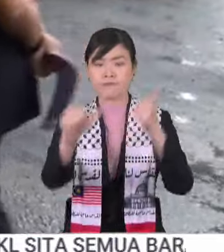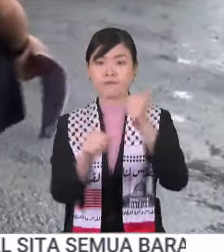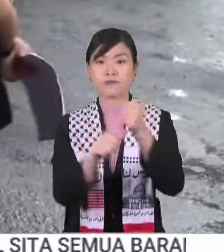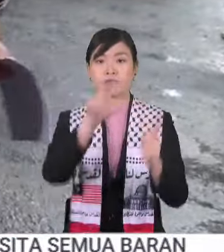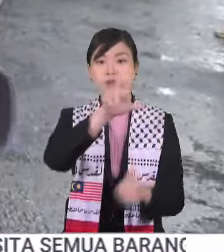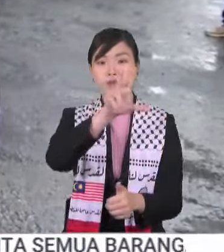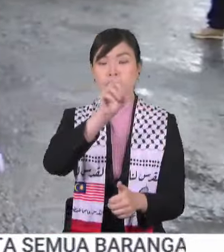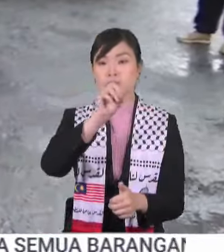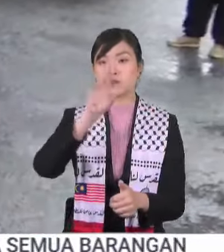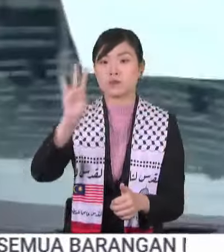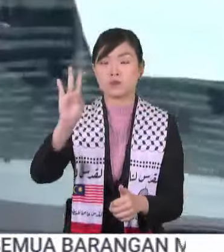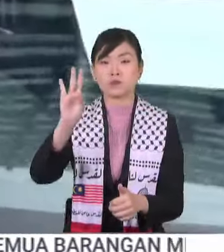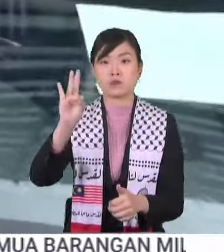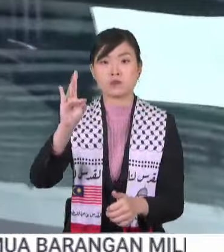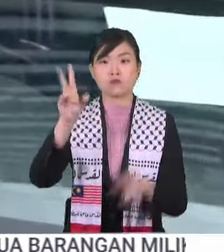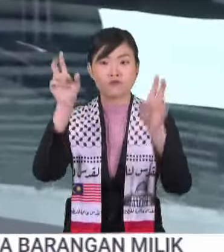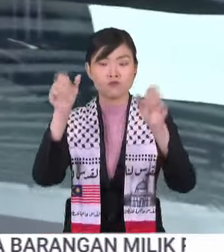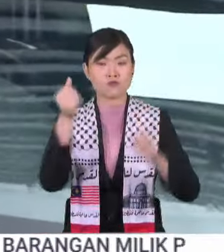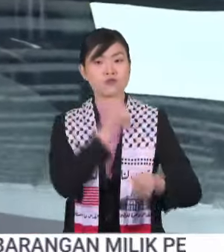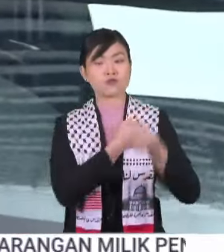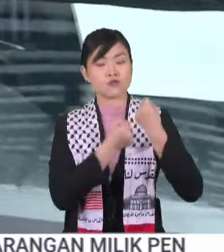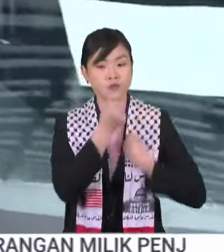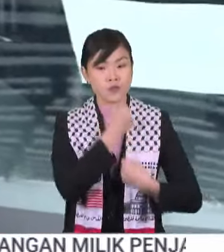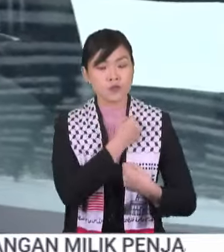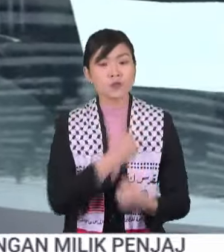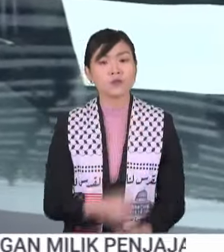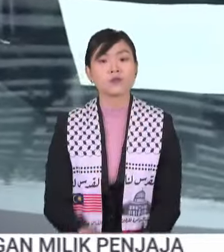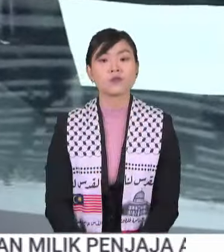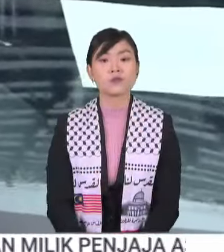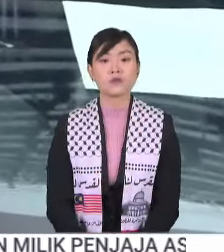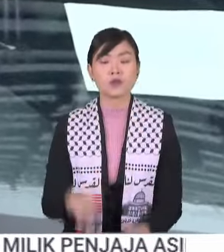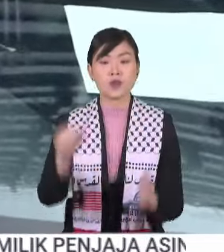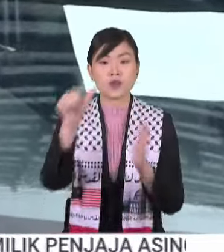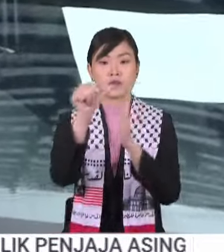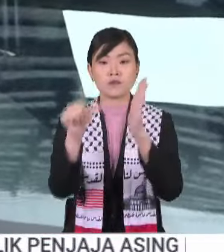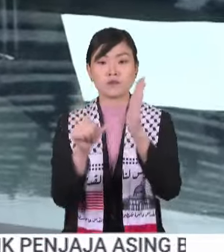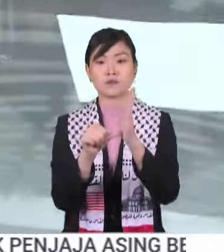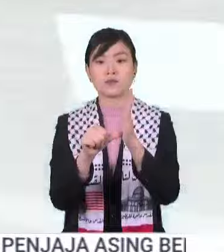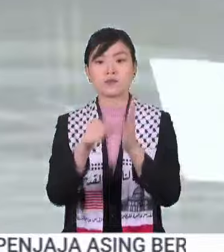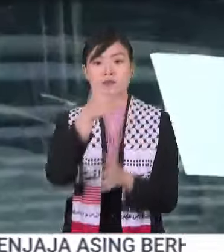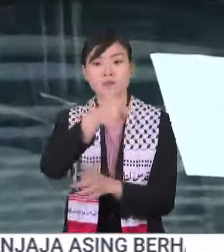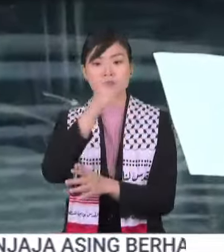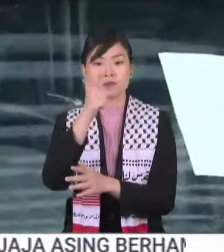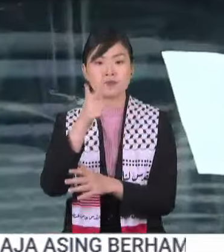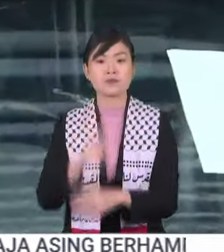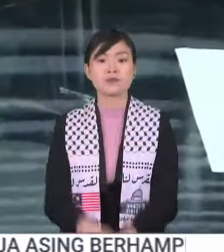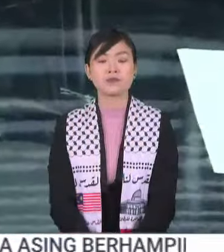307 kanun keseksaan dan seksyen 39 a akta senjata api